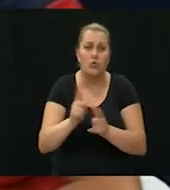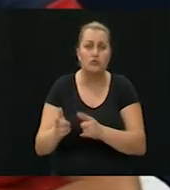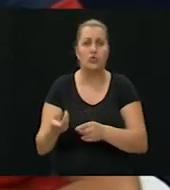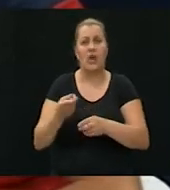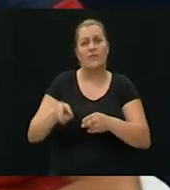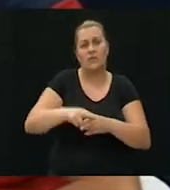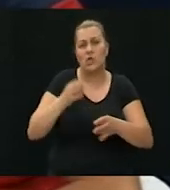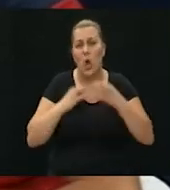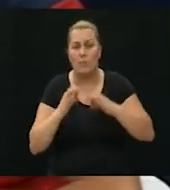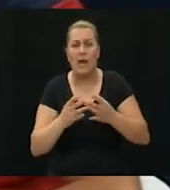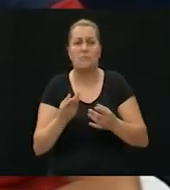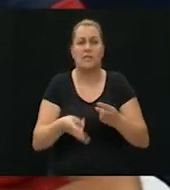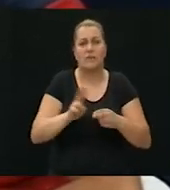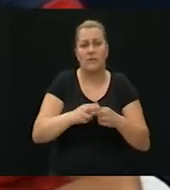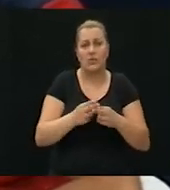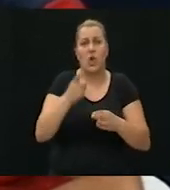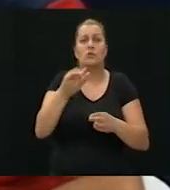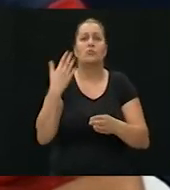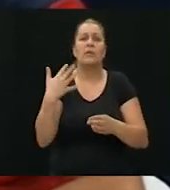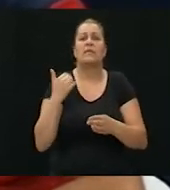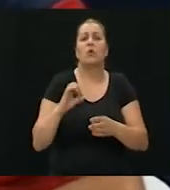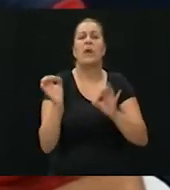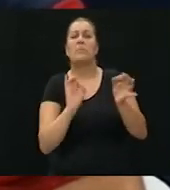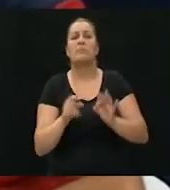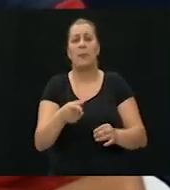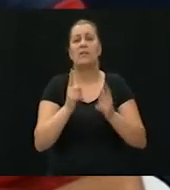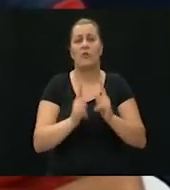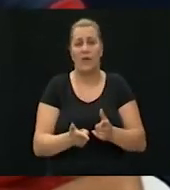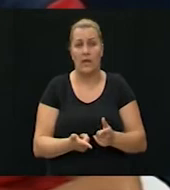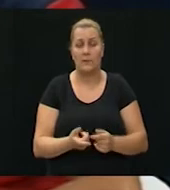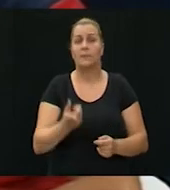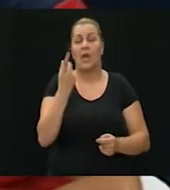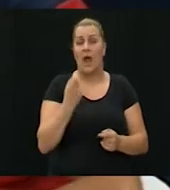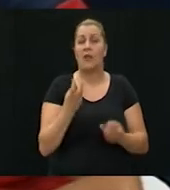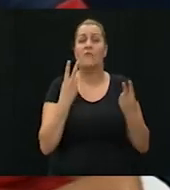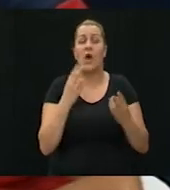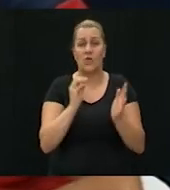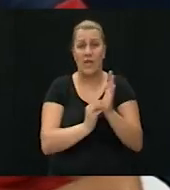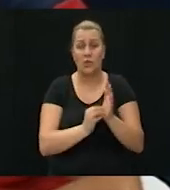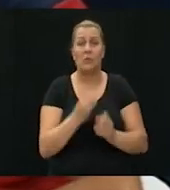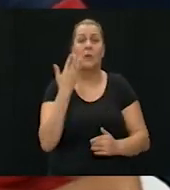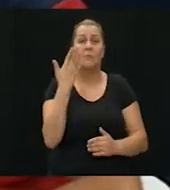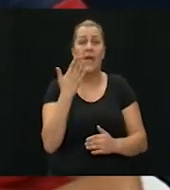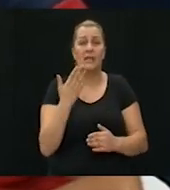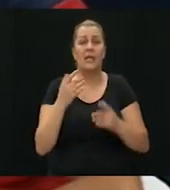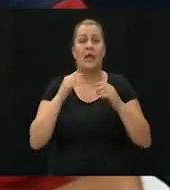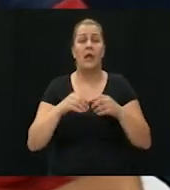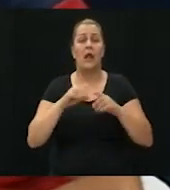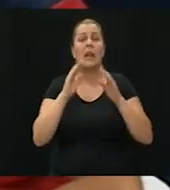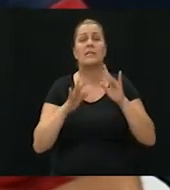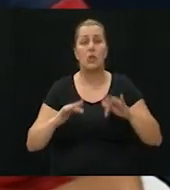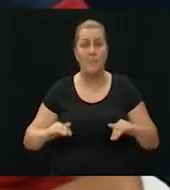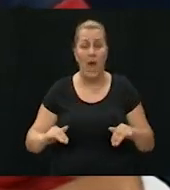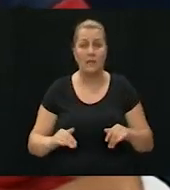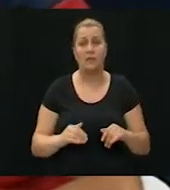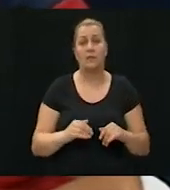koji se 50 godina spremao za to. No, jedan bitan je datum, ako se ne varam, 5. listopada Dubo 1991. godine za